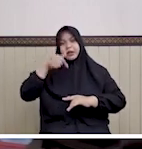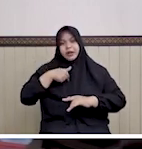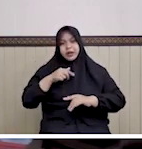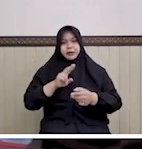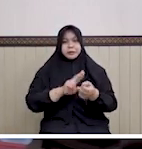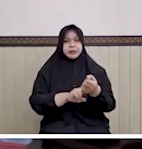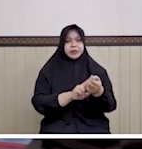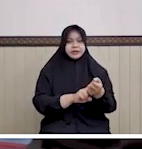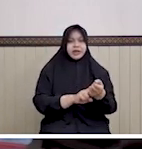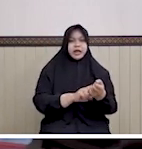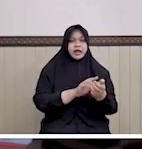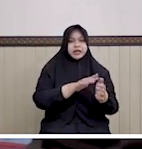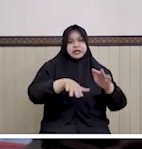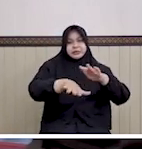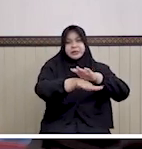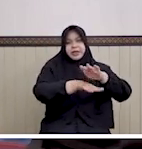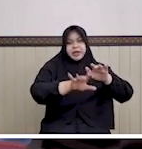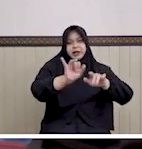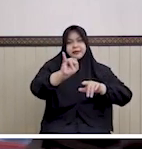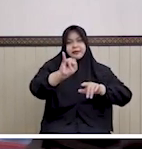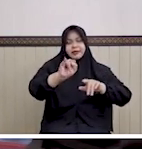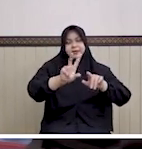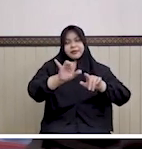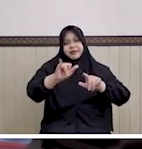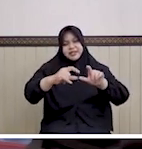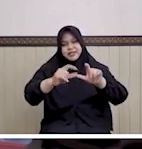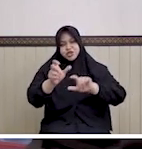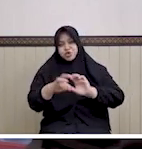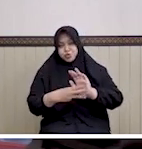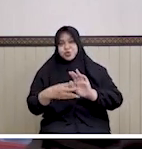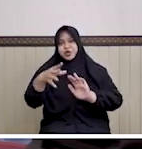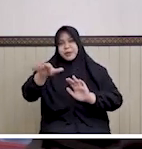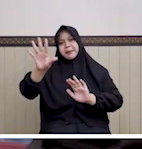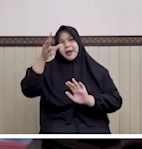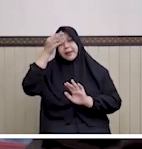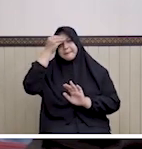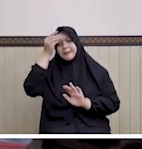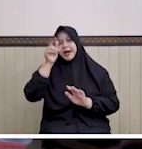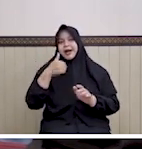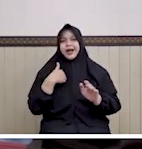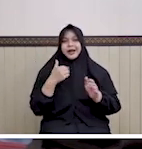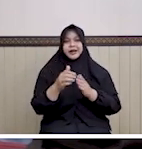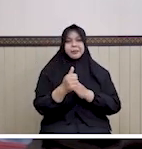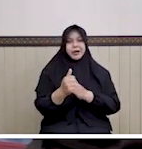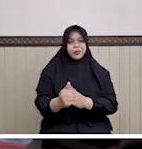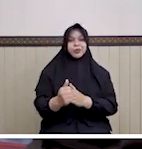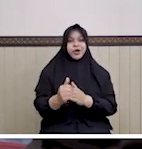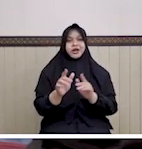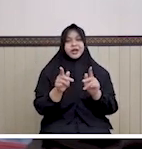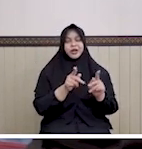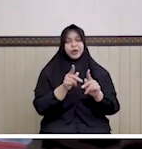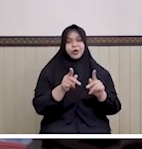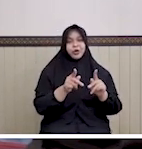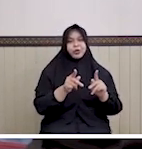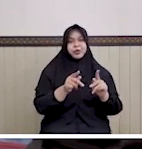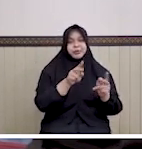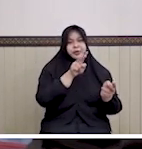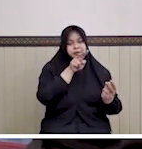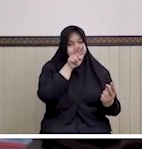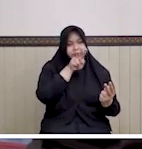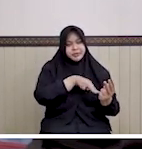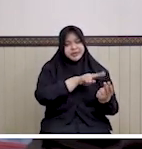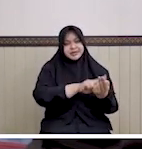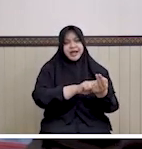apa namanya standar visum begitu ya sudah sudah sudah apa ada ada panduannya bahwa untuk pemeriksaan korban kekerasan